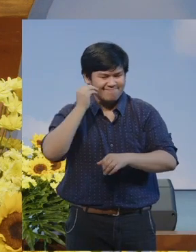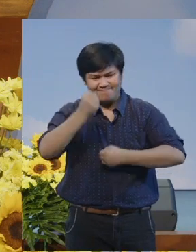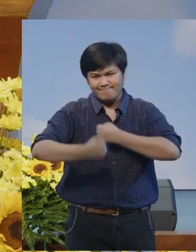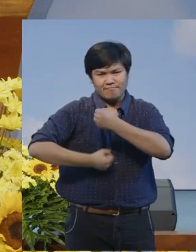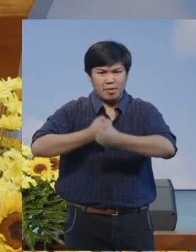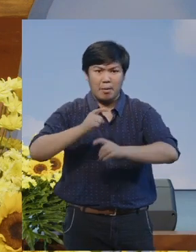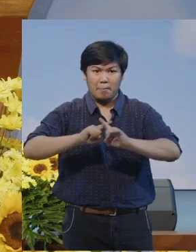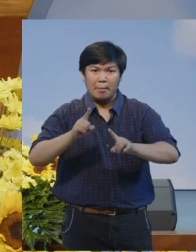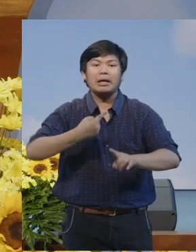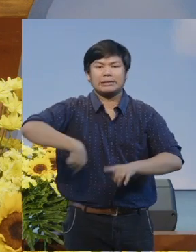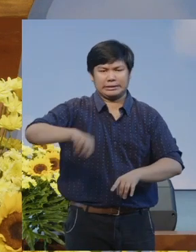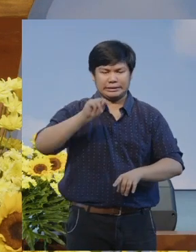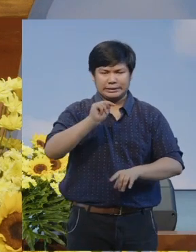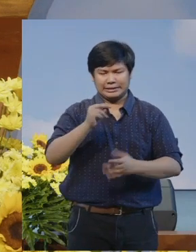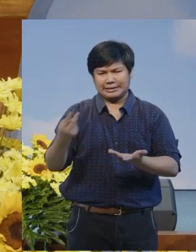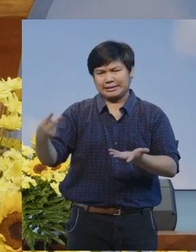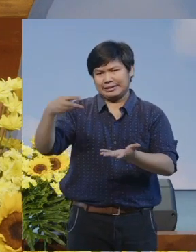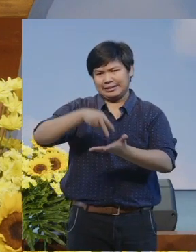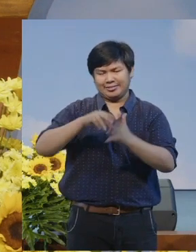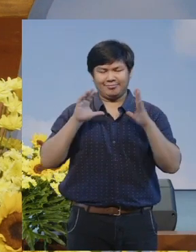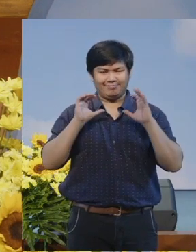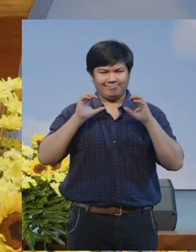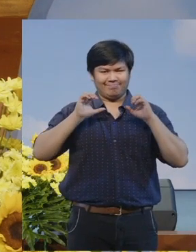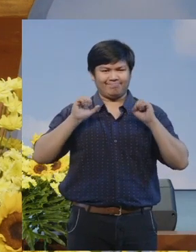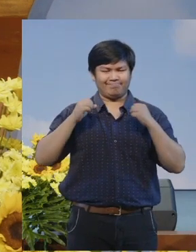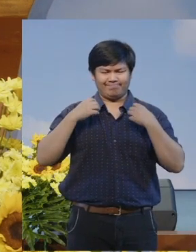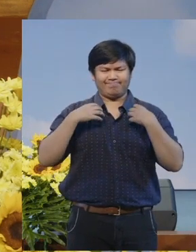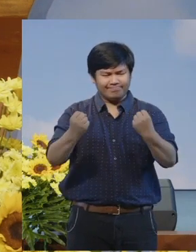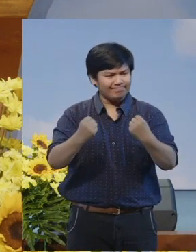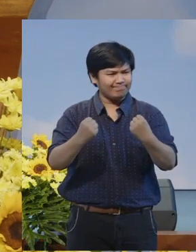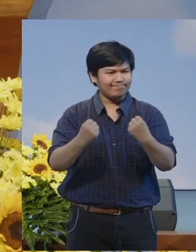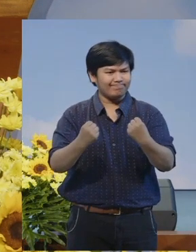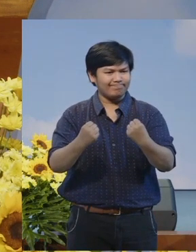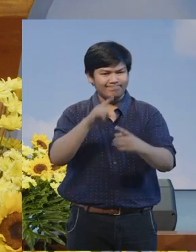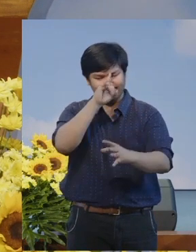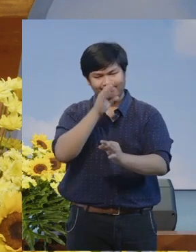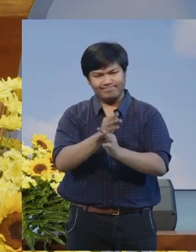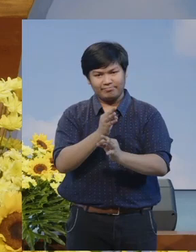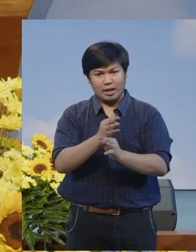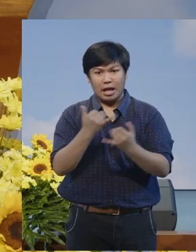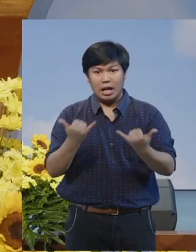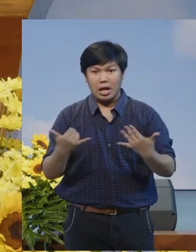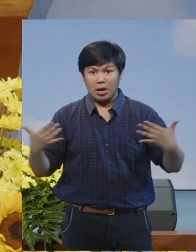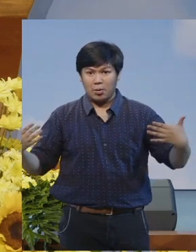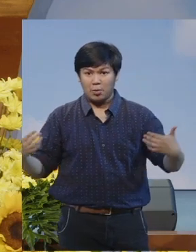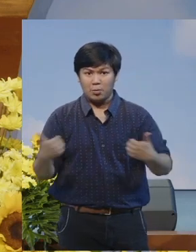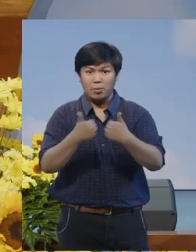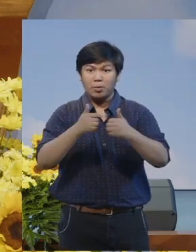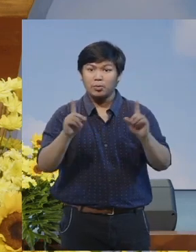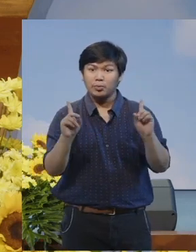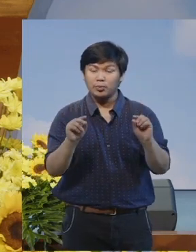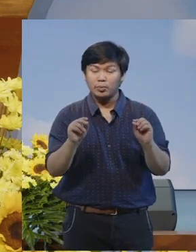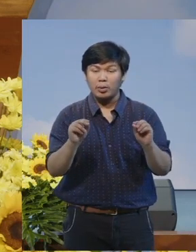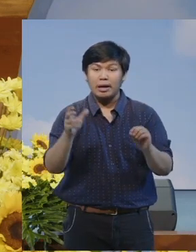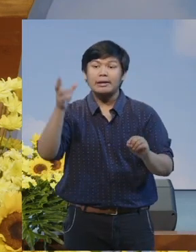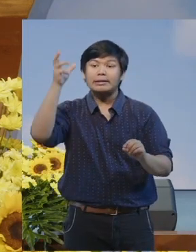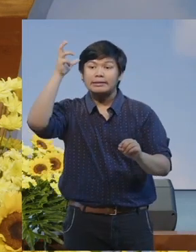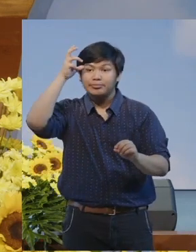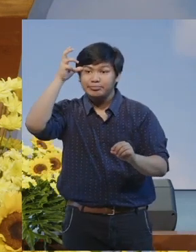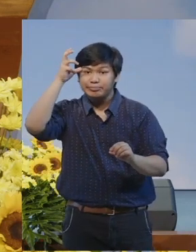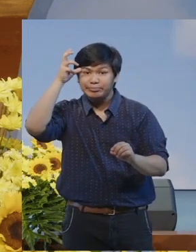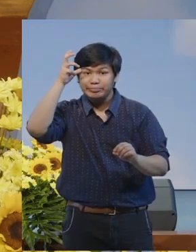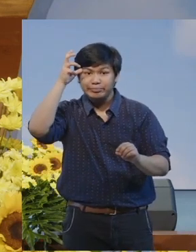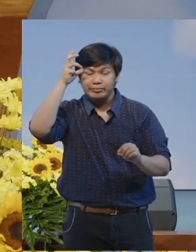Ito ang hamon sa atin mga kapatid. Si Satanas at ang mga demonyo ay